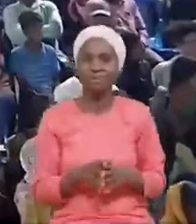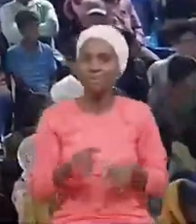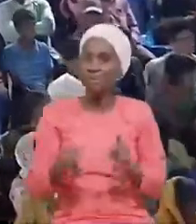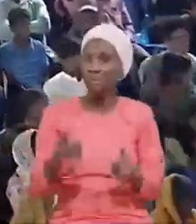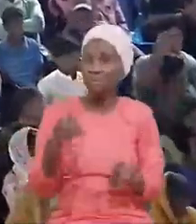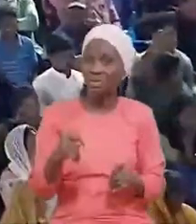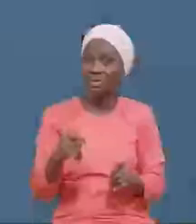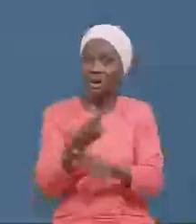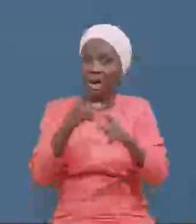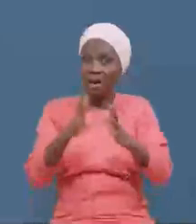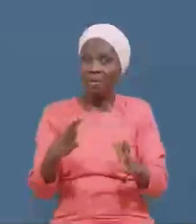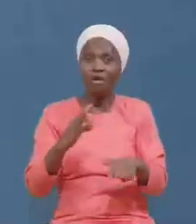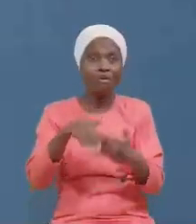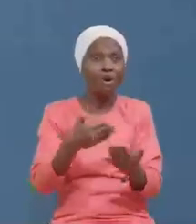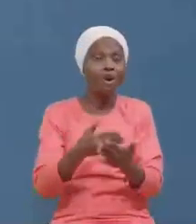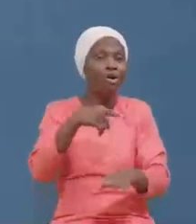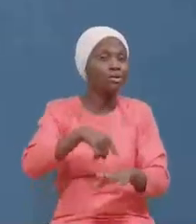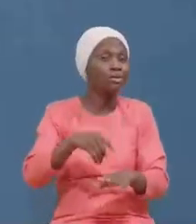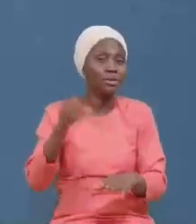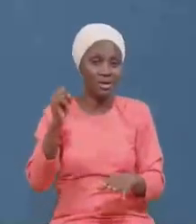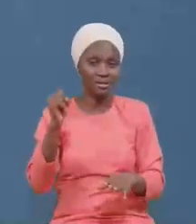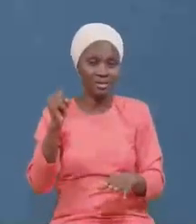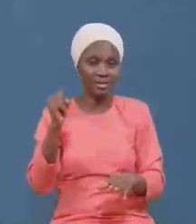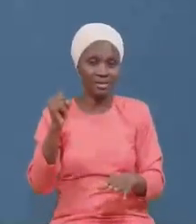le libérateur de tout temps,